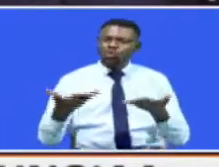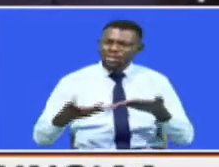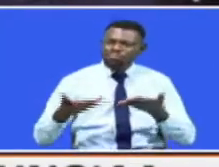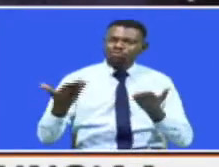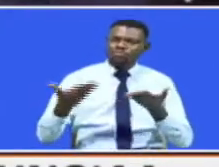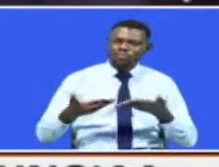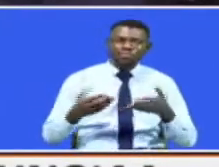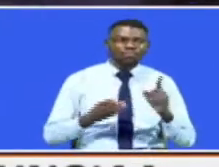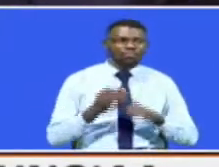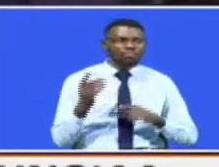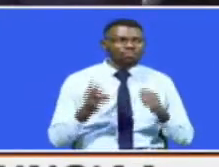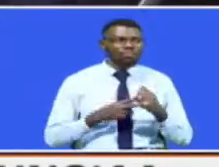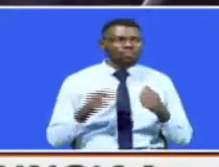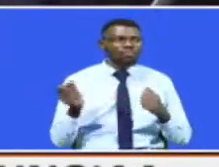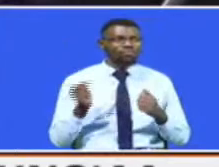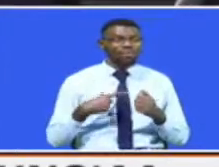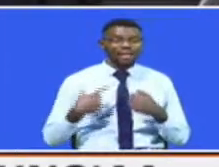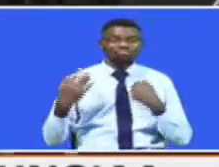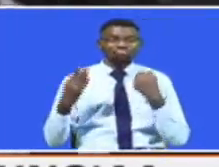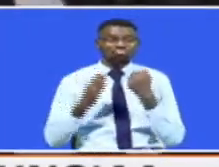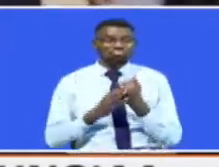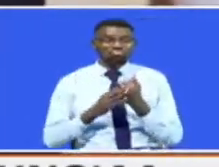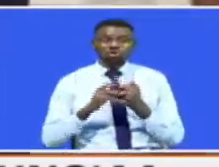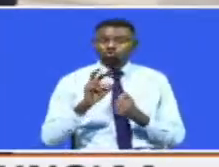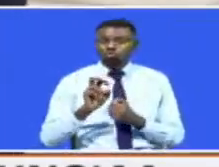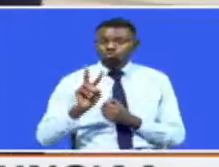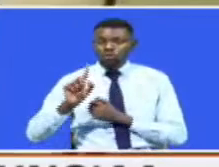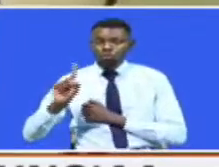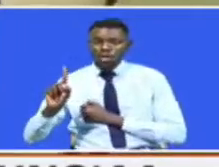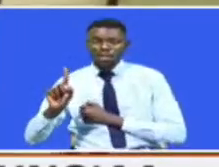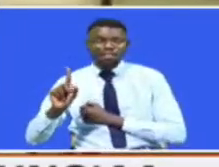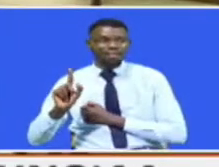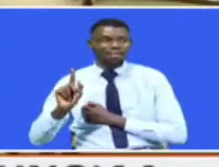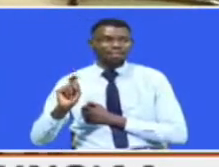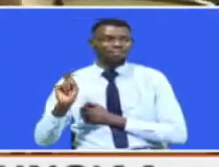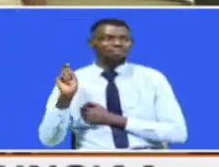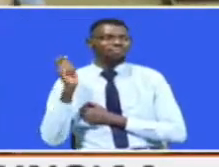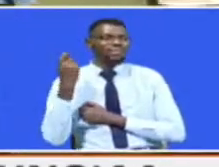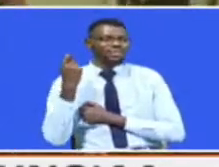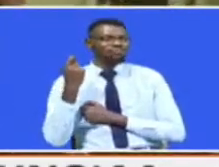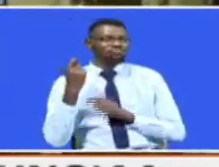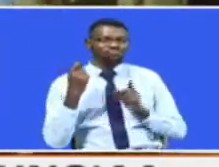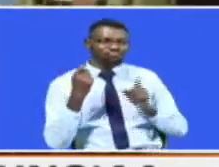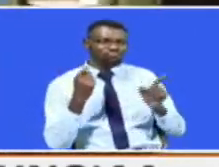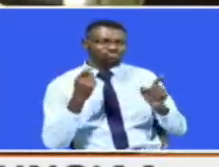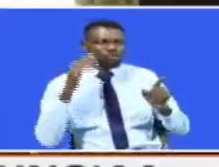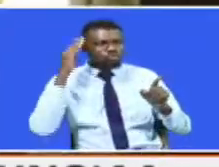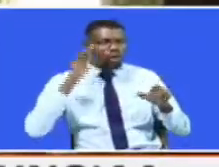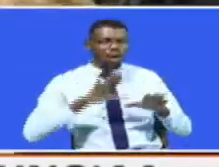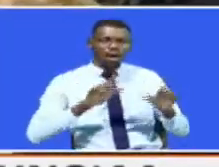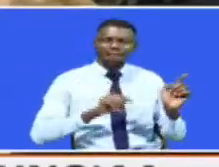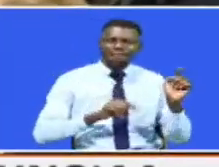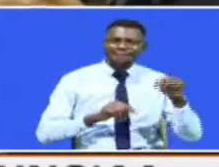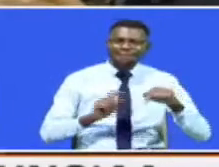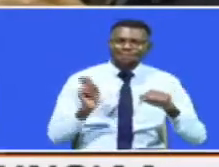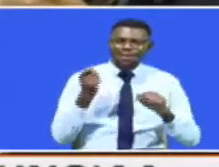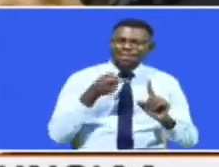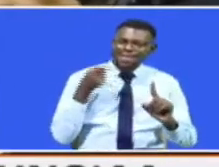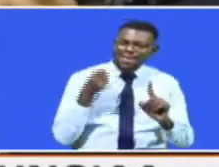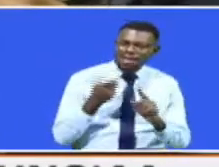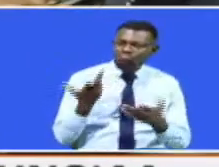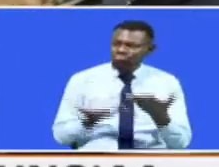Welcome. Tarehe 7 mwezi wa 9 mwaka 2021, Rais Bihi alizuru Kenya kuboresha uhusiano wa